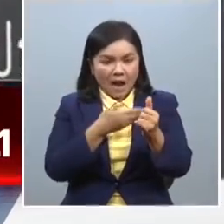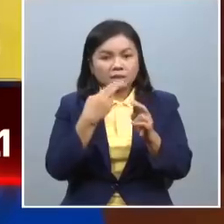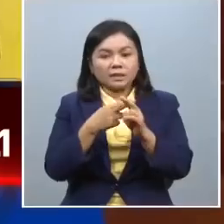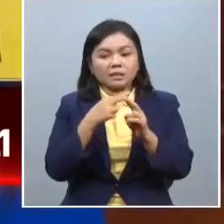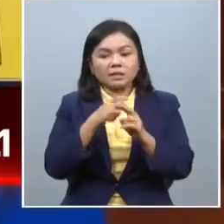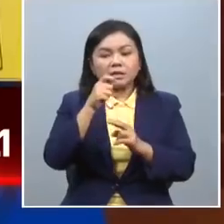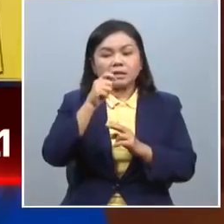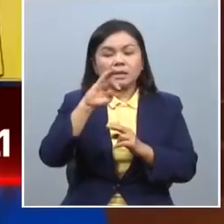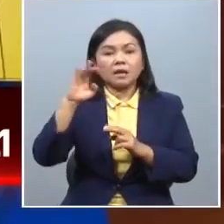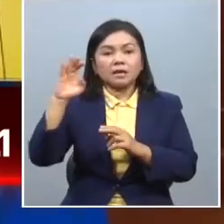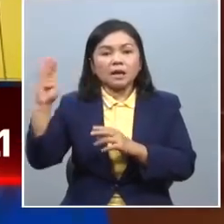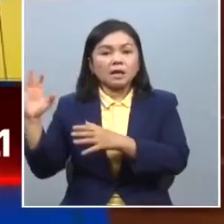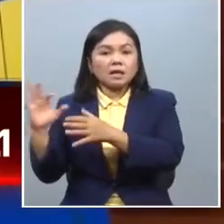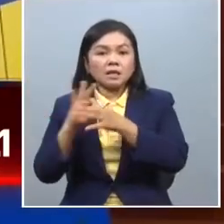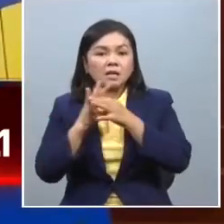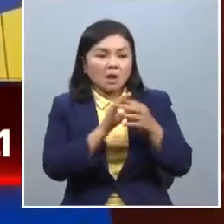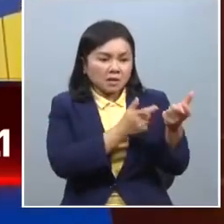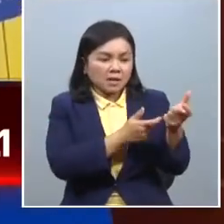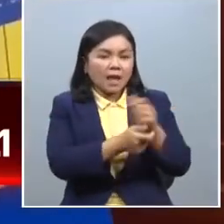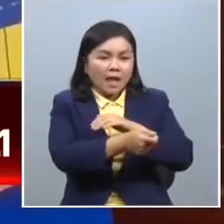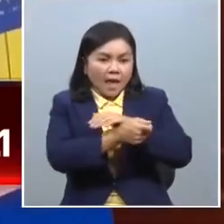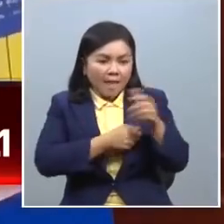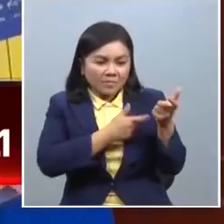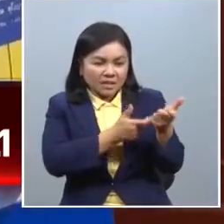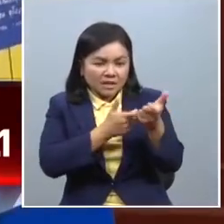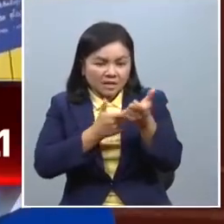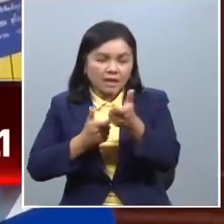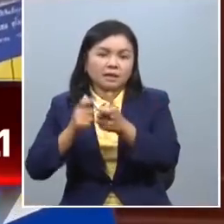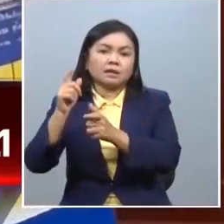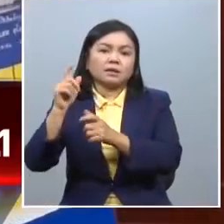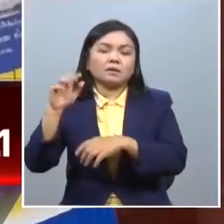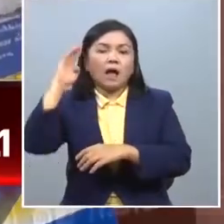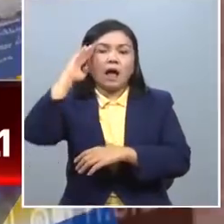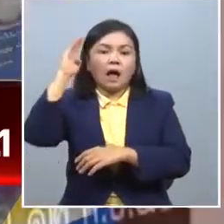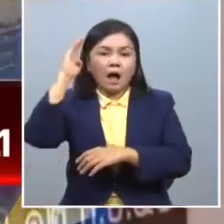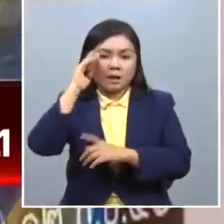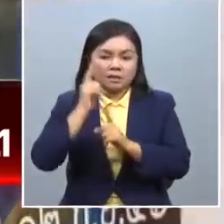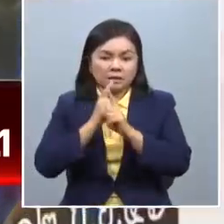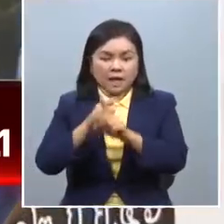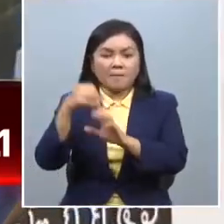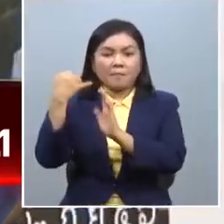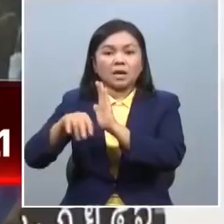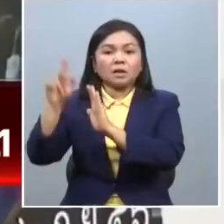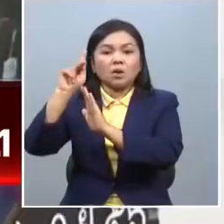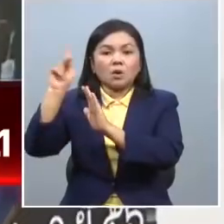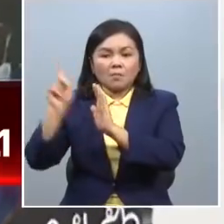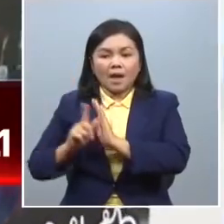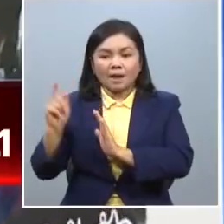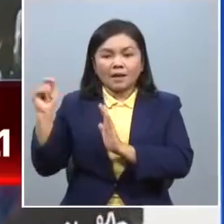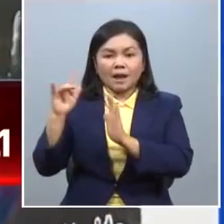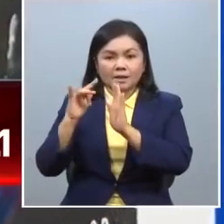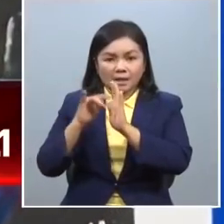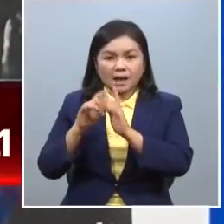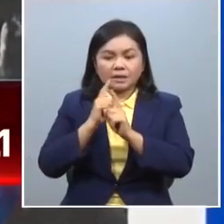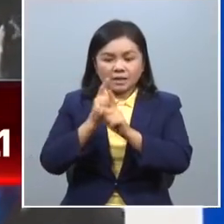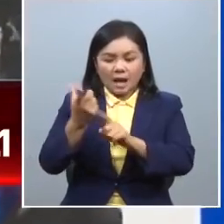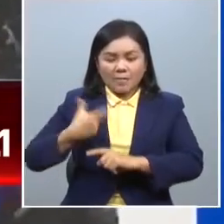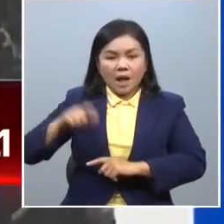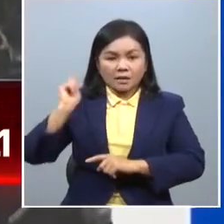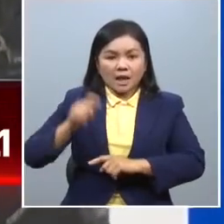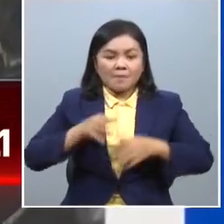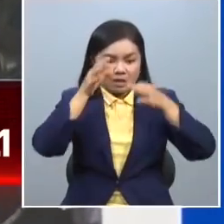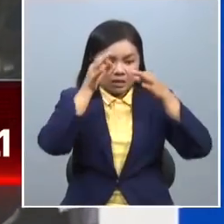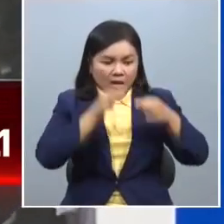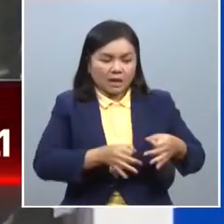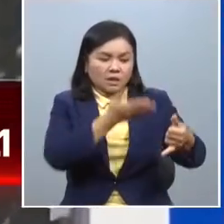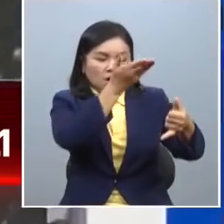ำเลยก่อเหตุคดีลอบยิงทหารพรานและคดีอื่นๆรวม3คดีตามหมายปวิอาญาซึ่งศาลชั้นต้นจังหวัดปัตตานีได้มีคำพิพากษาในอิบราฮิมมีพฤ